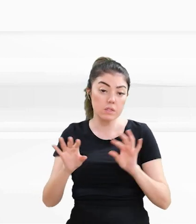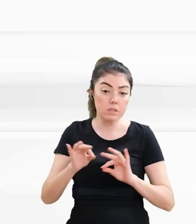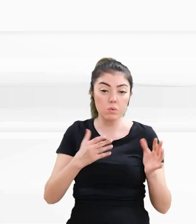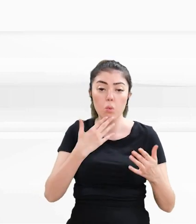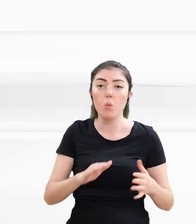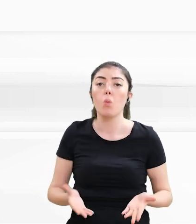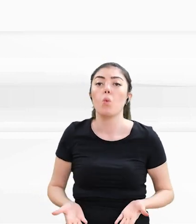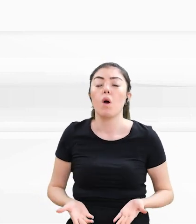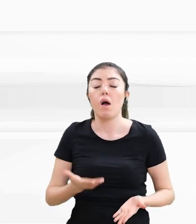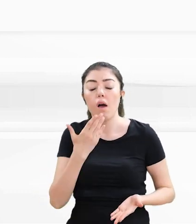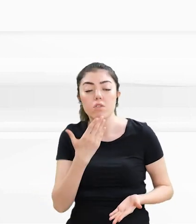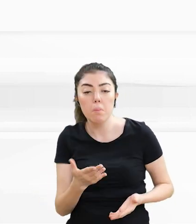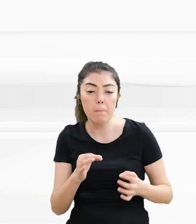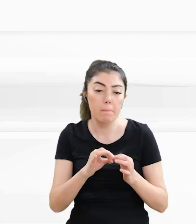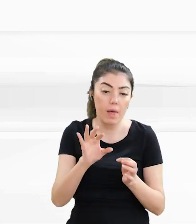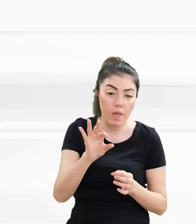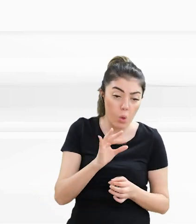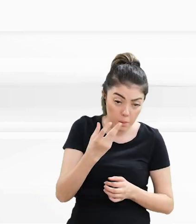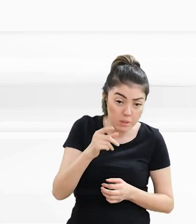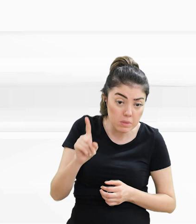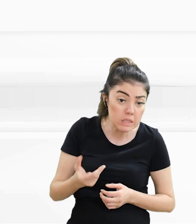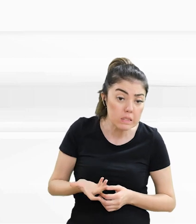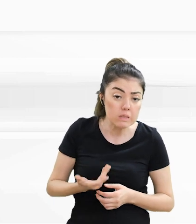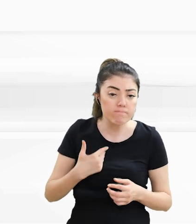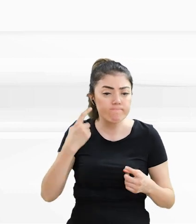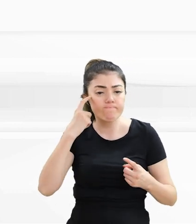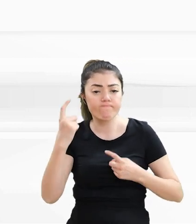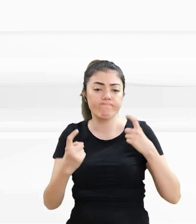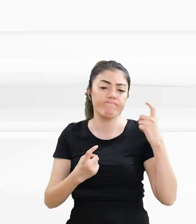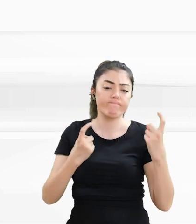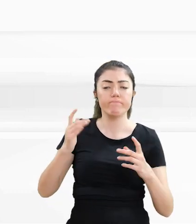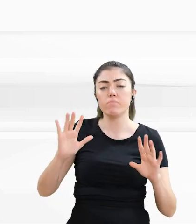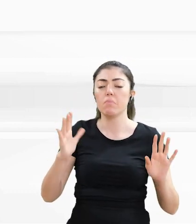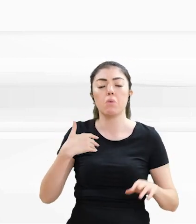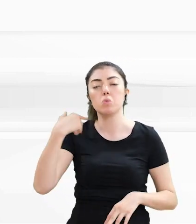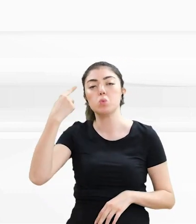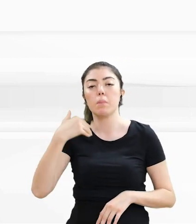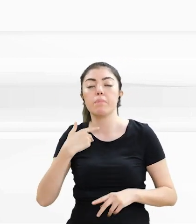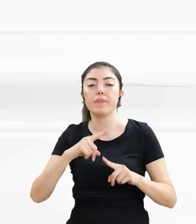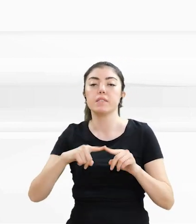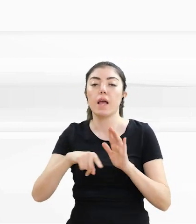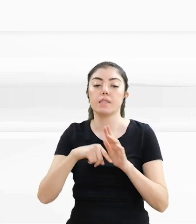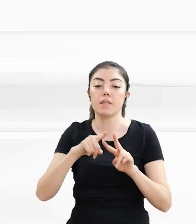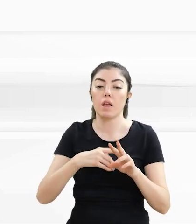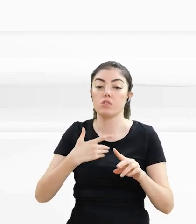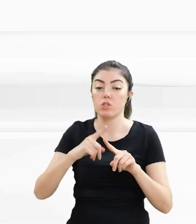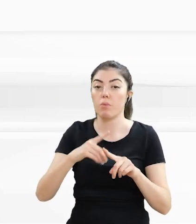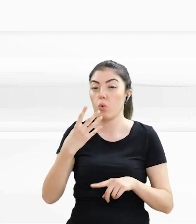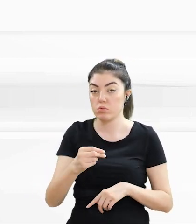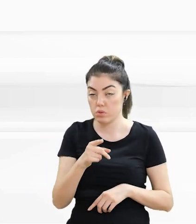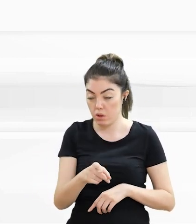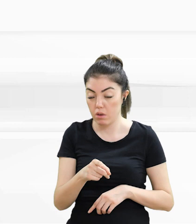seçeneklerde hala yok acaba bir seçeneği olabilir mi diye düşüneceğiz Şimdi şöyle düşünün ilk siye bir